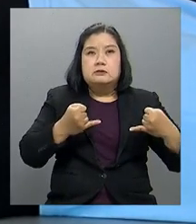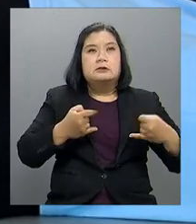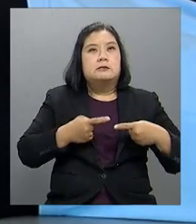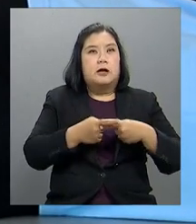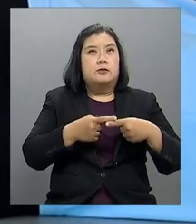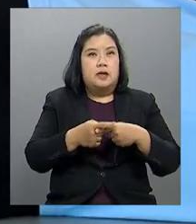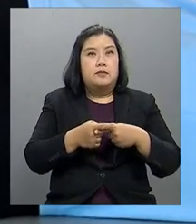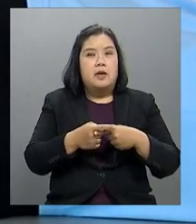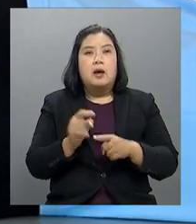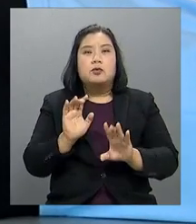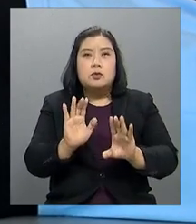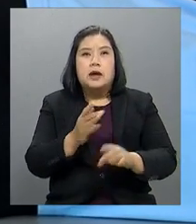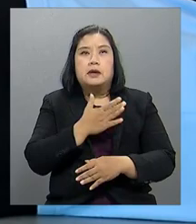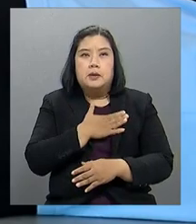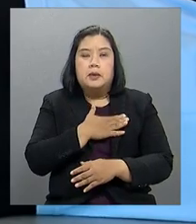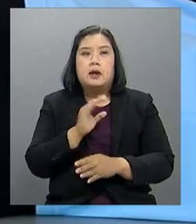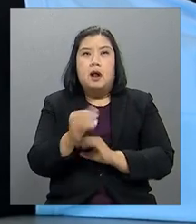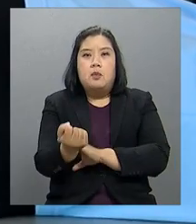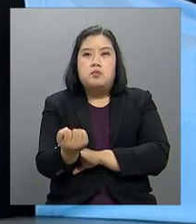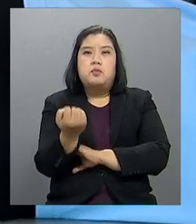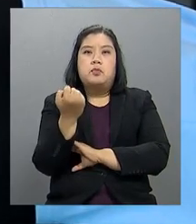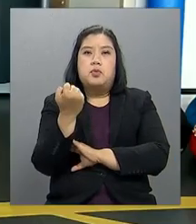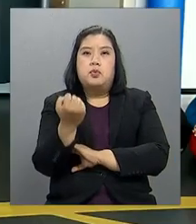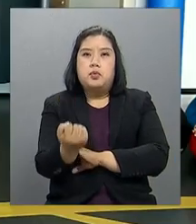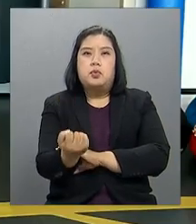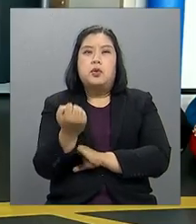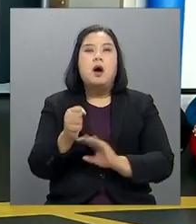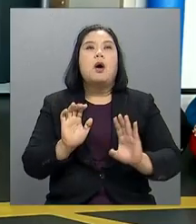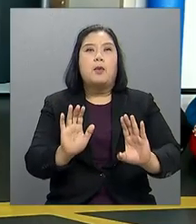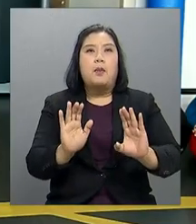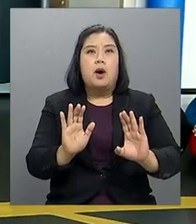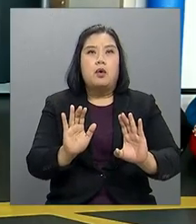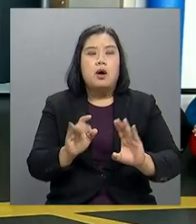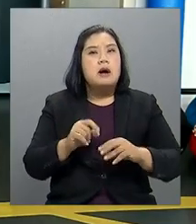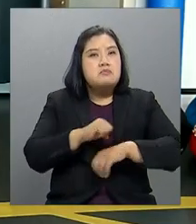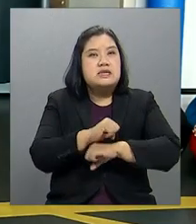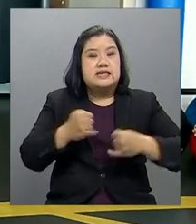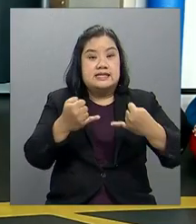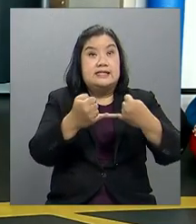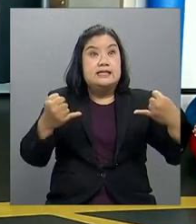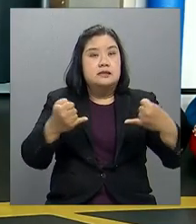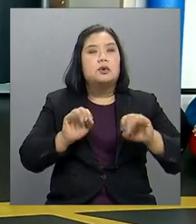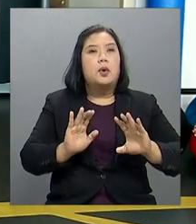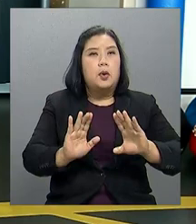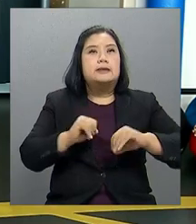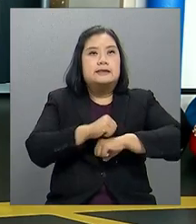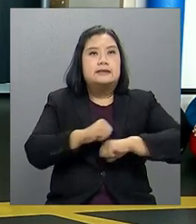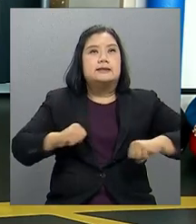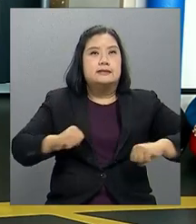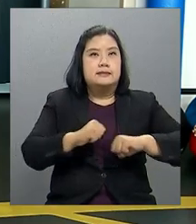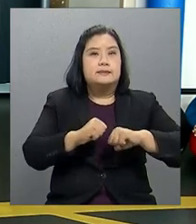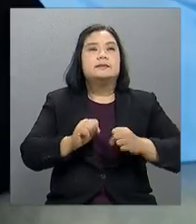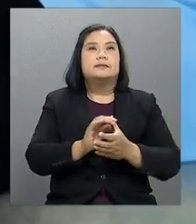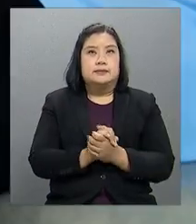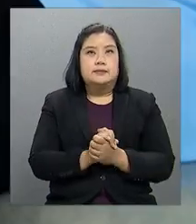ละน้อยอย่างนี้นะคะเอาเท่าที่ไหวเพราะมันจะเป็นการค่อยๆยืดตัวแผลด้านหน้าด้วยนะคะประมาณสัก10